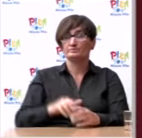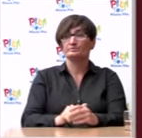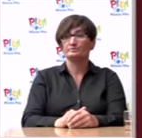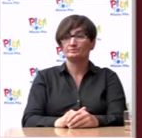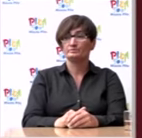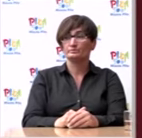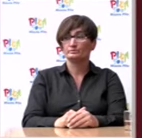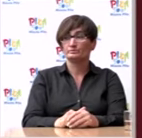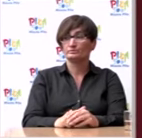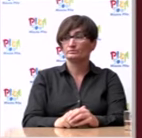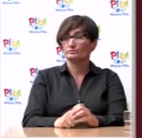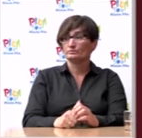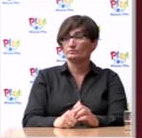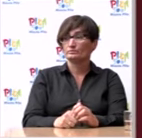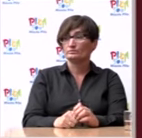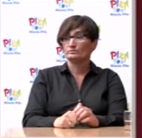Już.